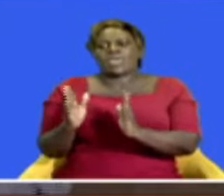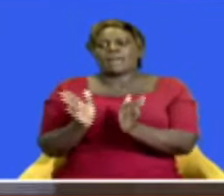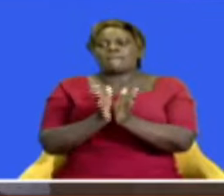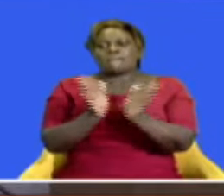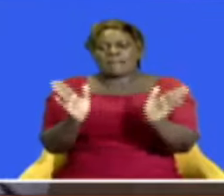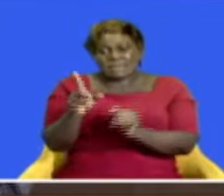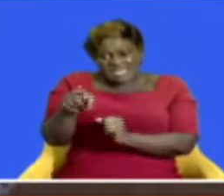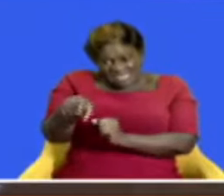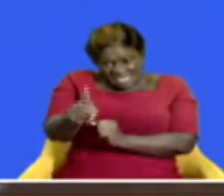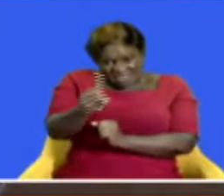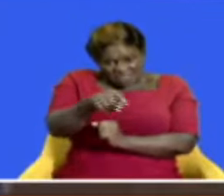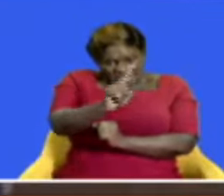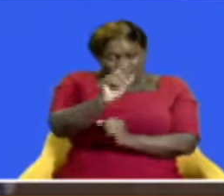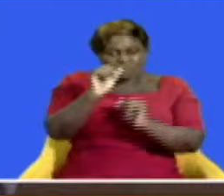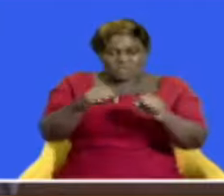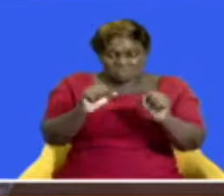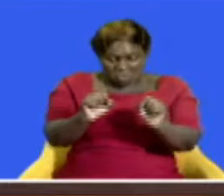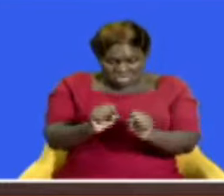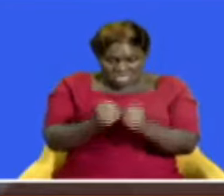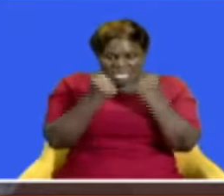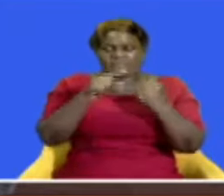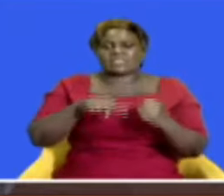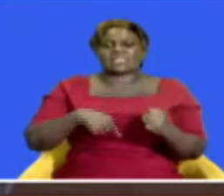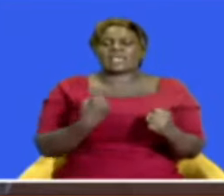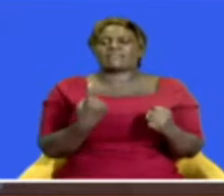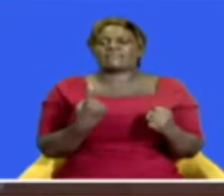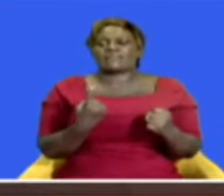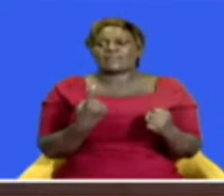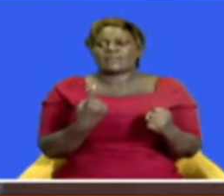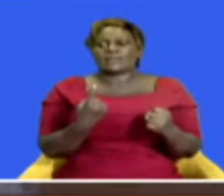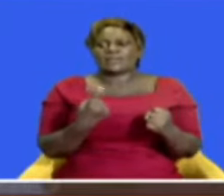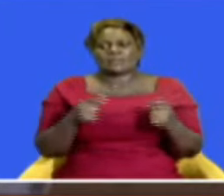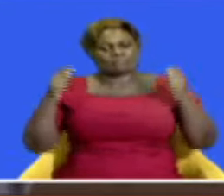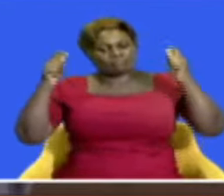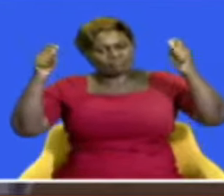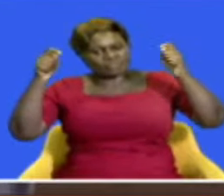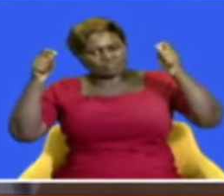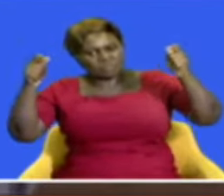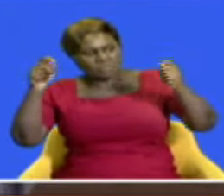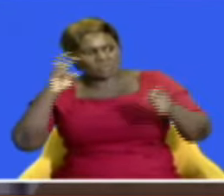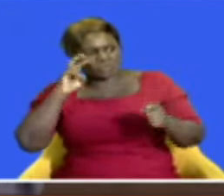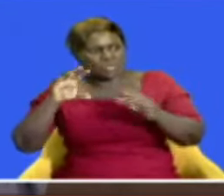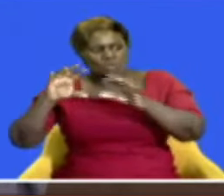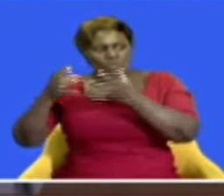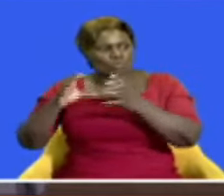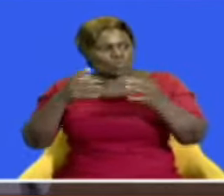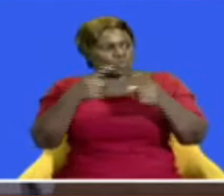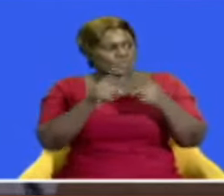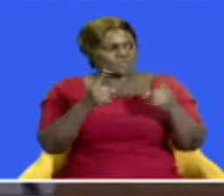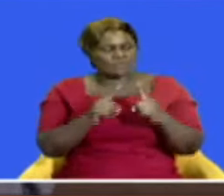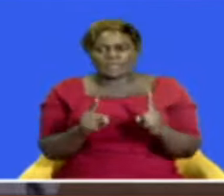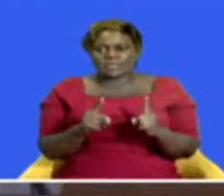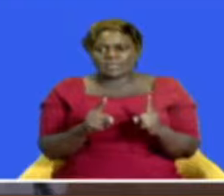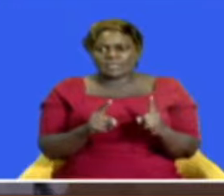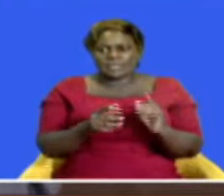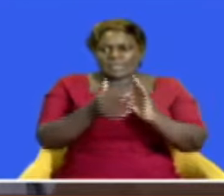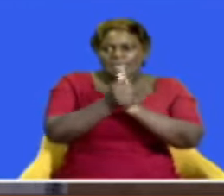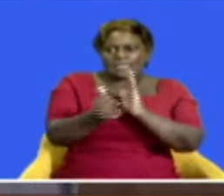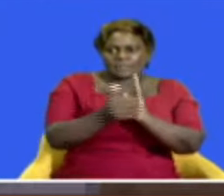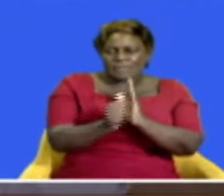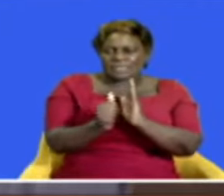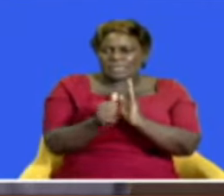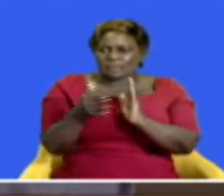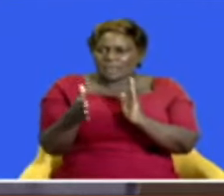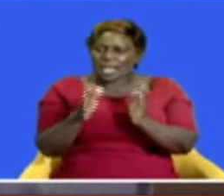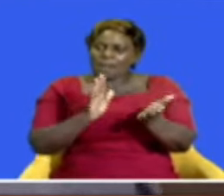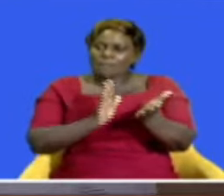wananchi wenyewe wanaweza kufanya nini? Wanaweza kufanya maandamano. Tumeona makundi mbalimbali hata ya wataalamu na wasomi bado